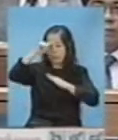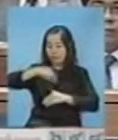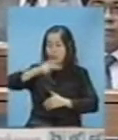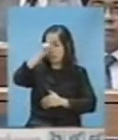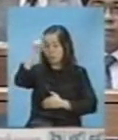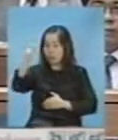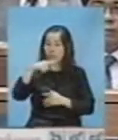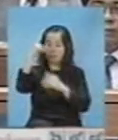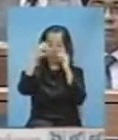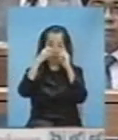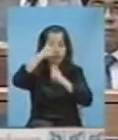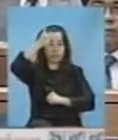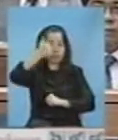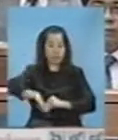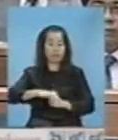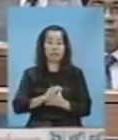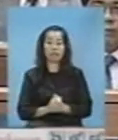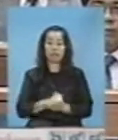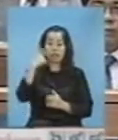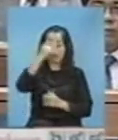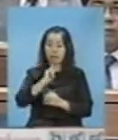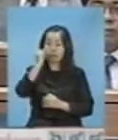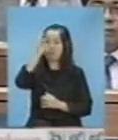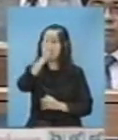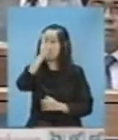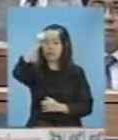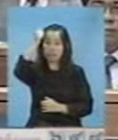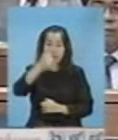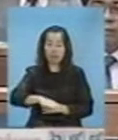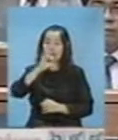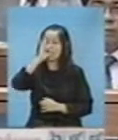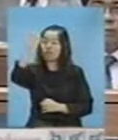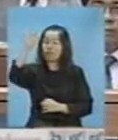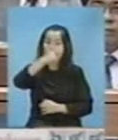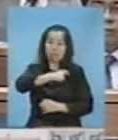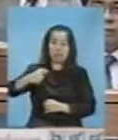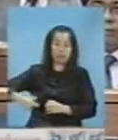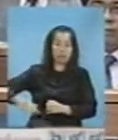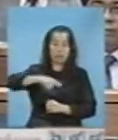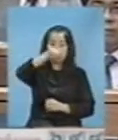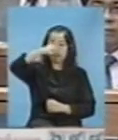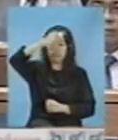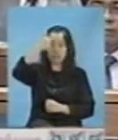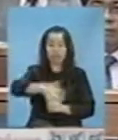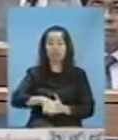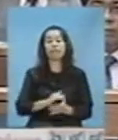จะละเมิดมิได้ผู้ใดจะกล่าวหาหรือฟ้องร้องพระมหากษัตริย์ในทางใดๆมิ